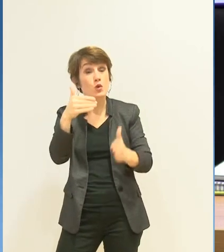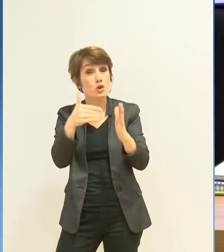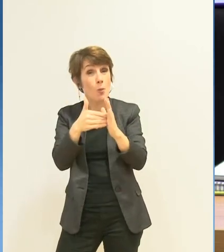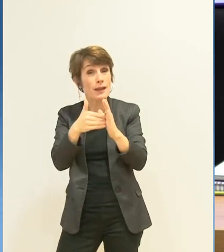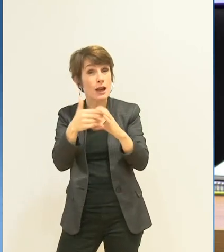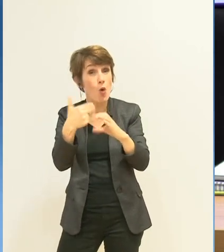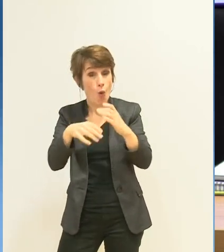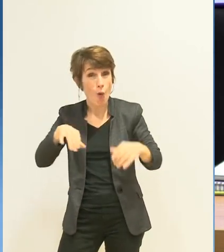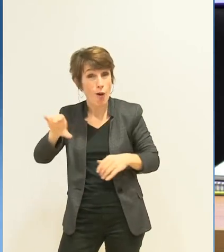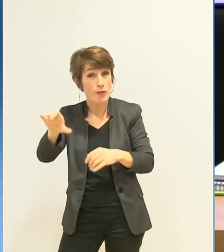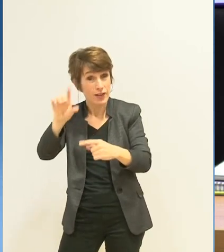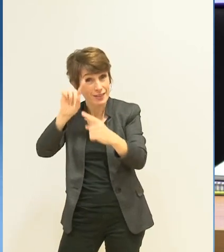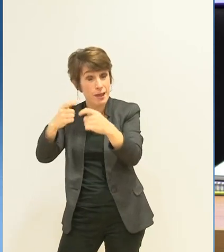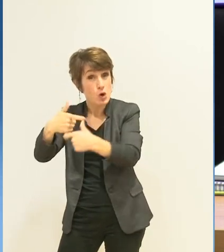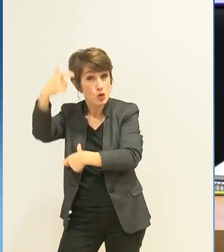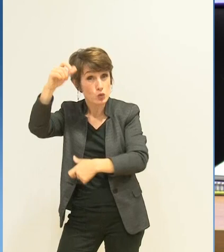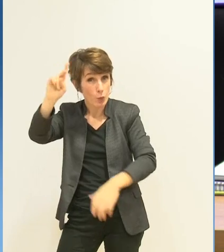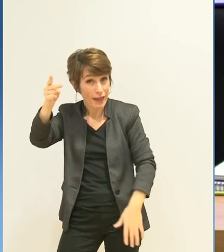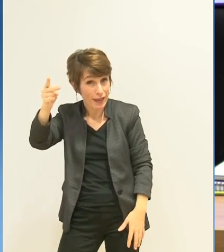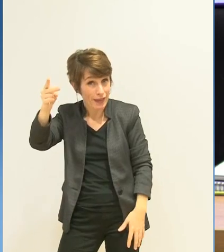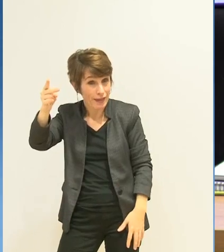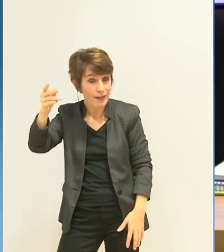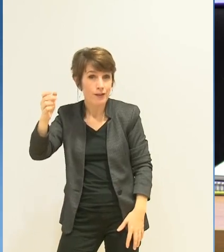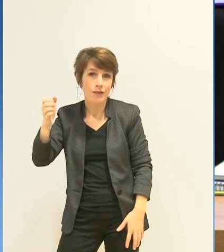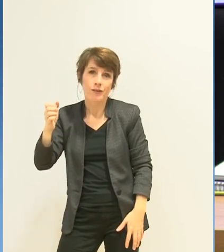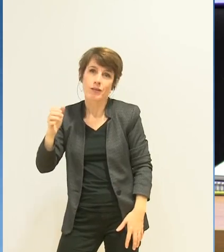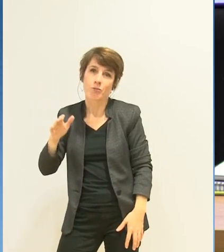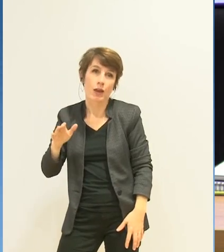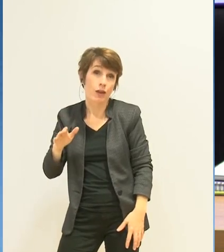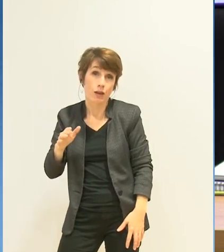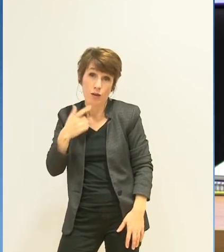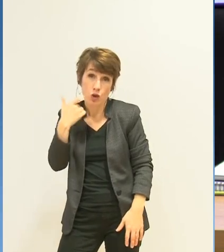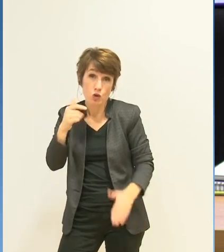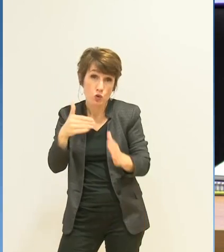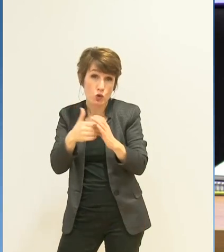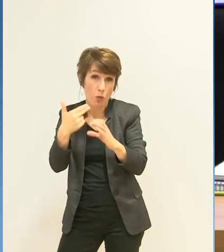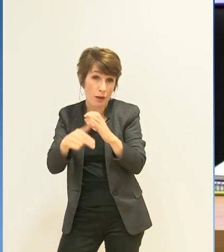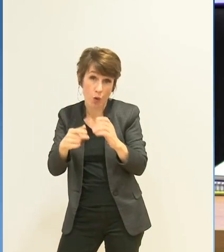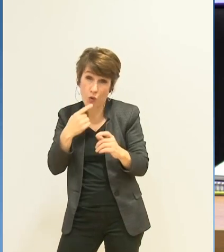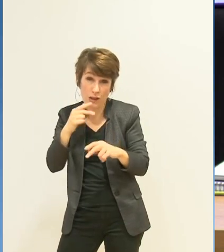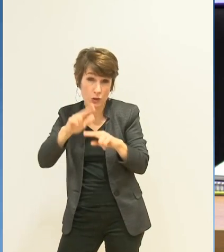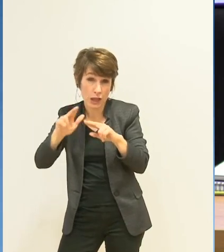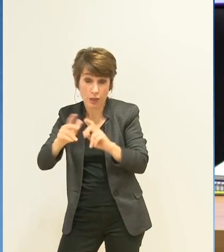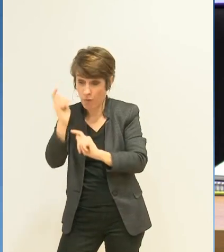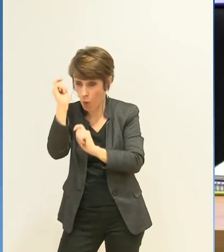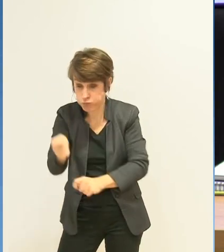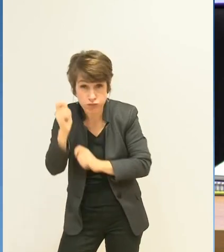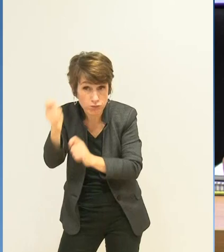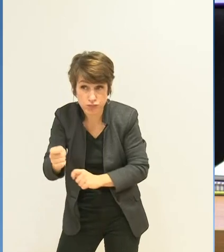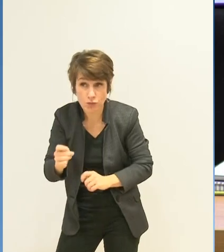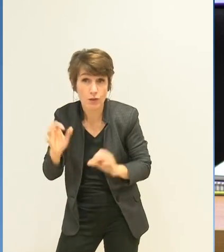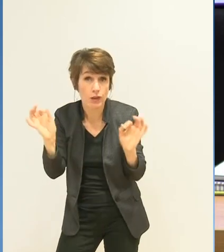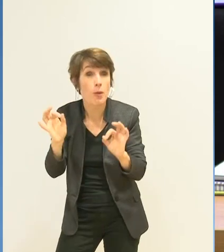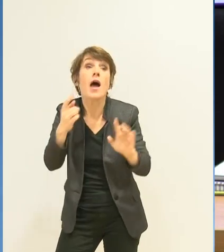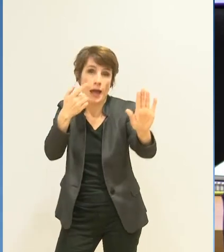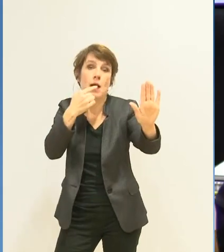mais la réalité c'est que j'allais dire il y aura pas un coup de pioche vaudrait mieux d'ailleurs parce que si on donnait un coup de pioche à tour perret